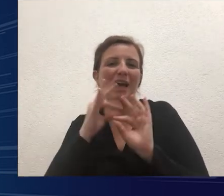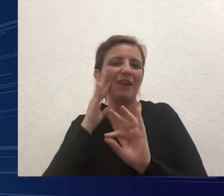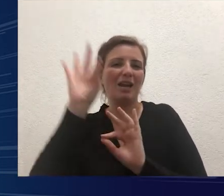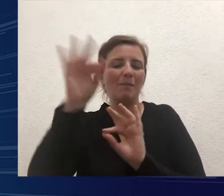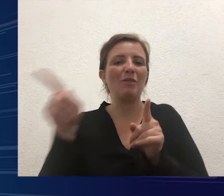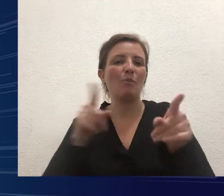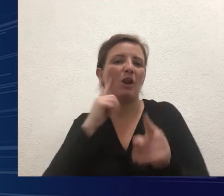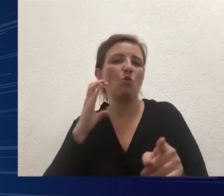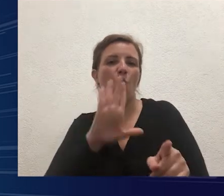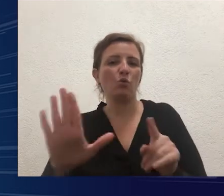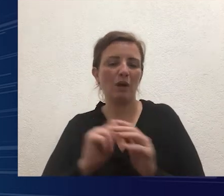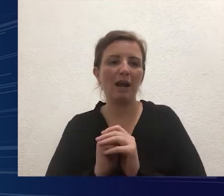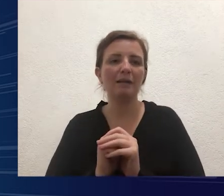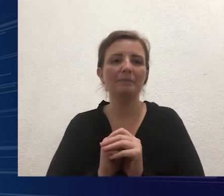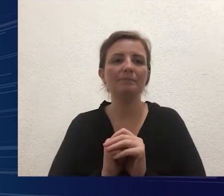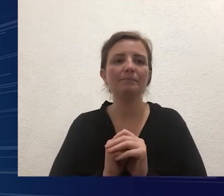culturale